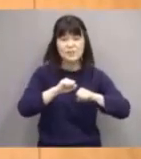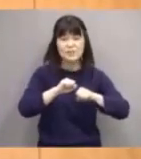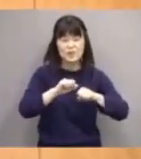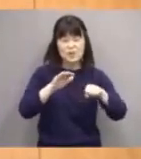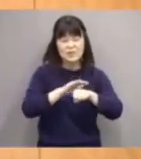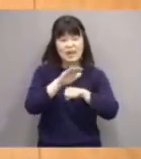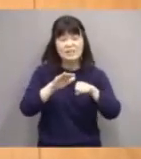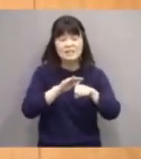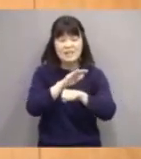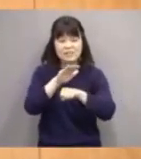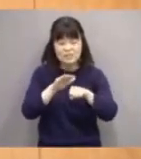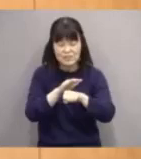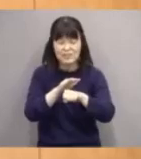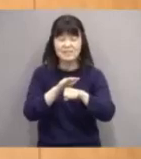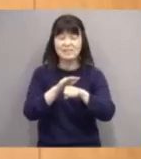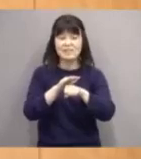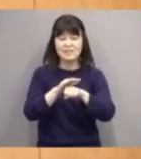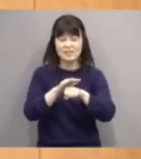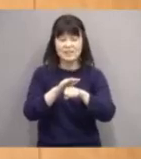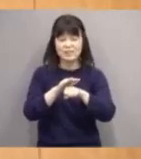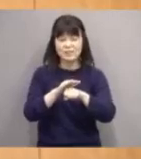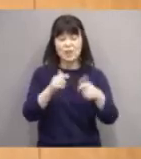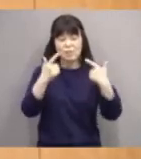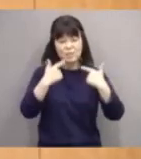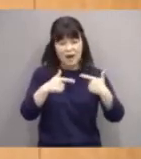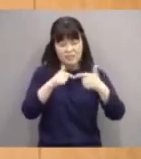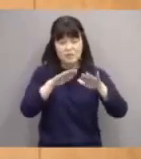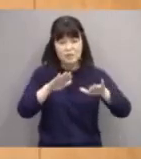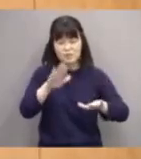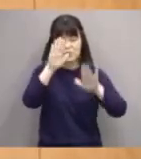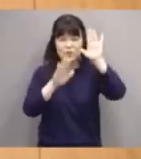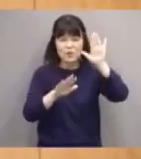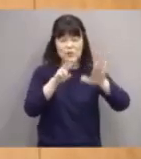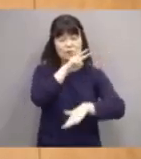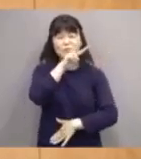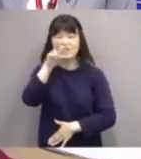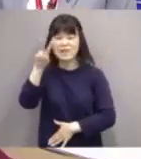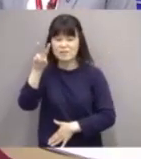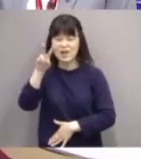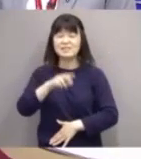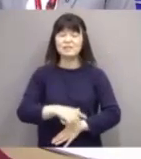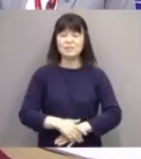を念頭に置いて毎日子どもを見てます。